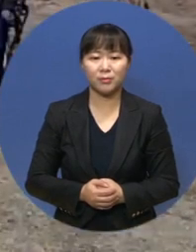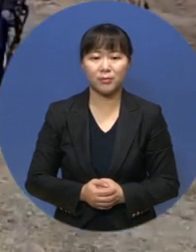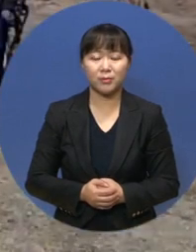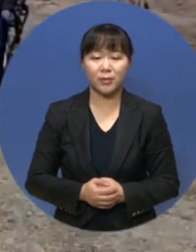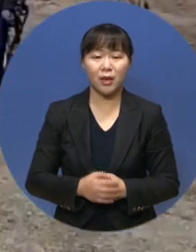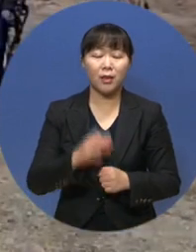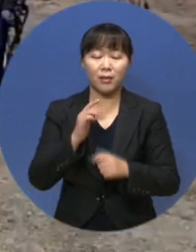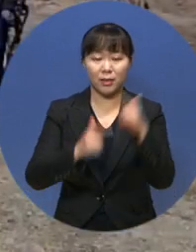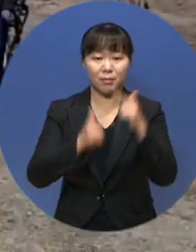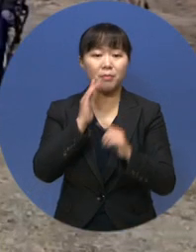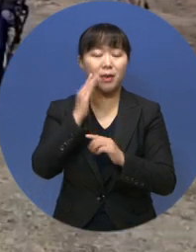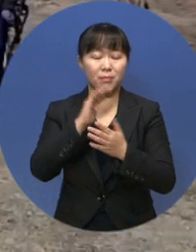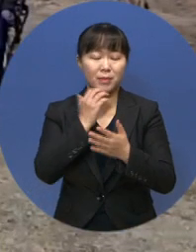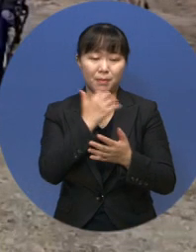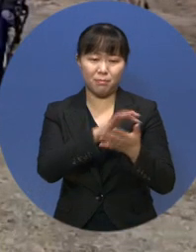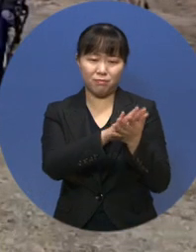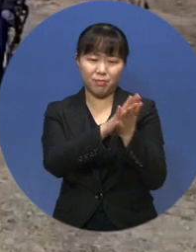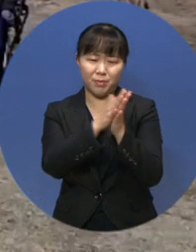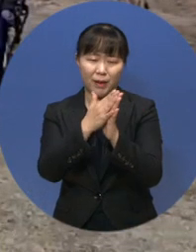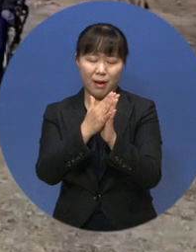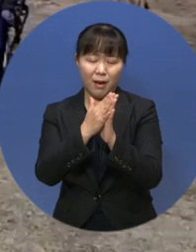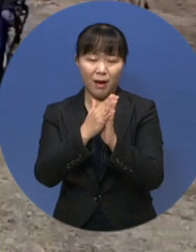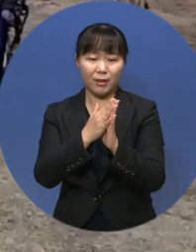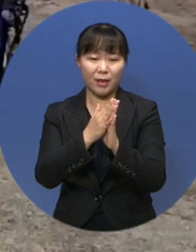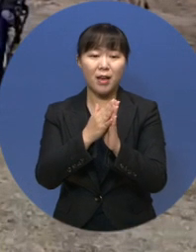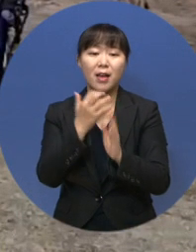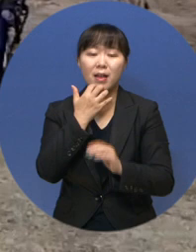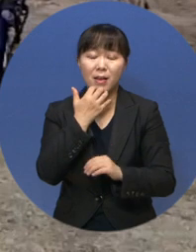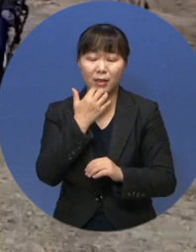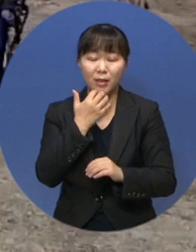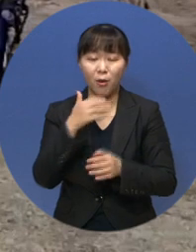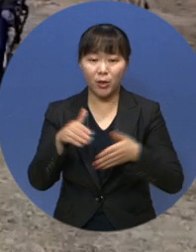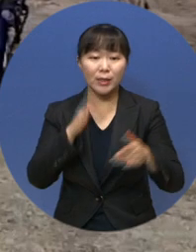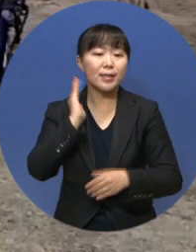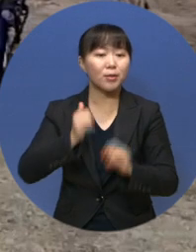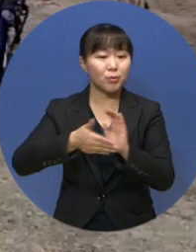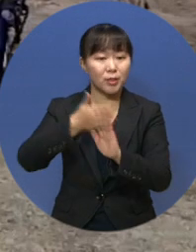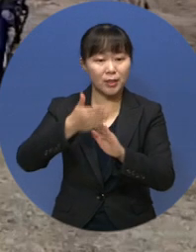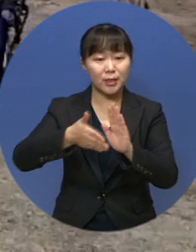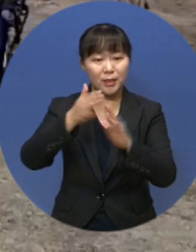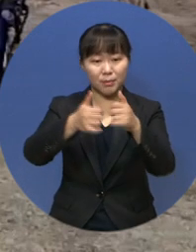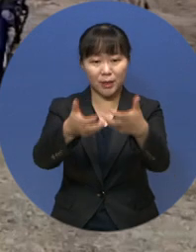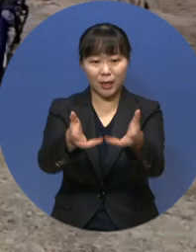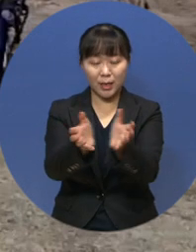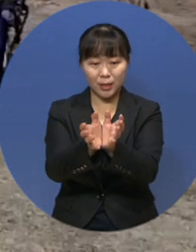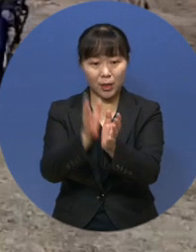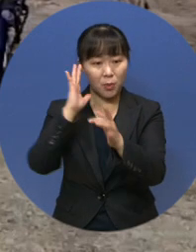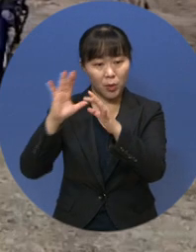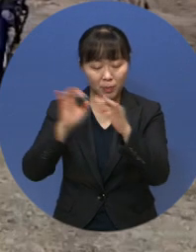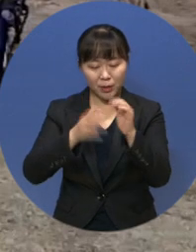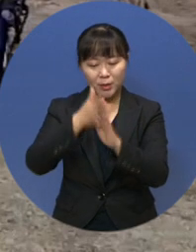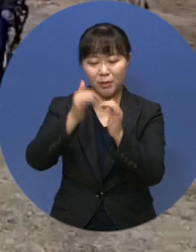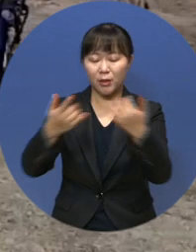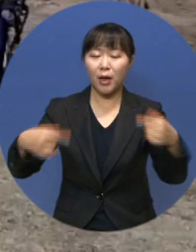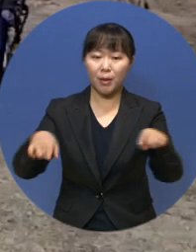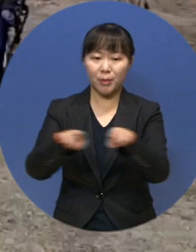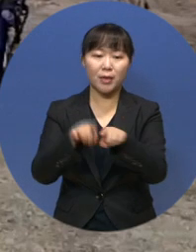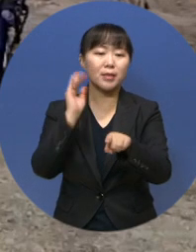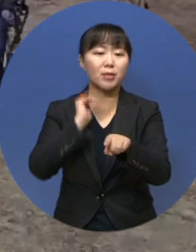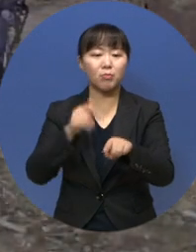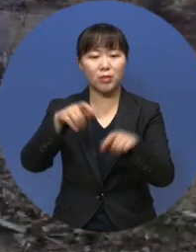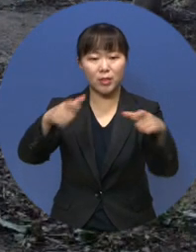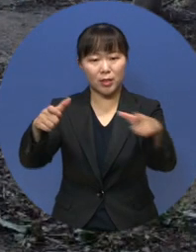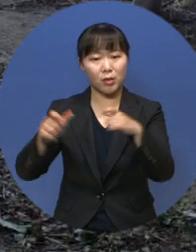단풍이 아름다운 가을, 경기도 의정부시 시민단체 시민공감은 시민들과 함께 의정부